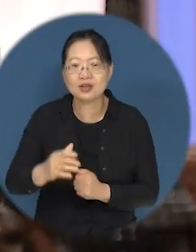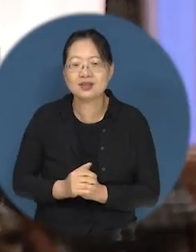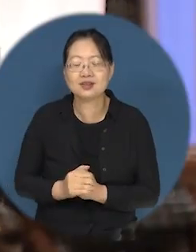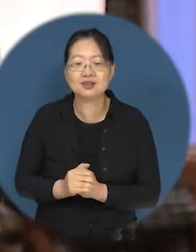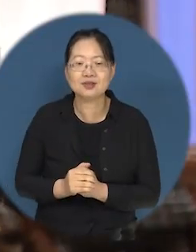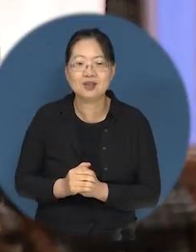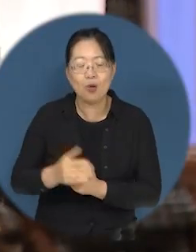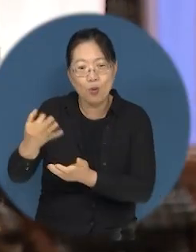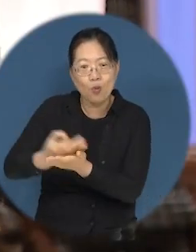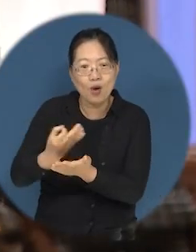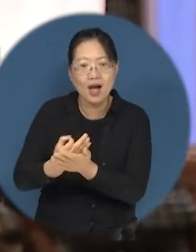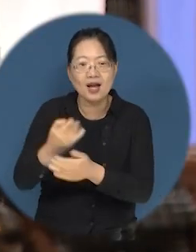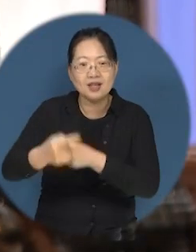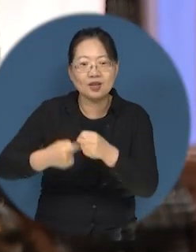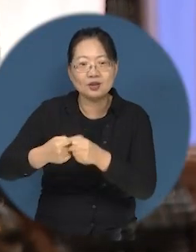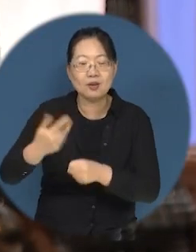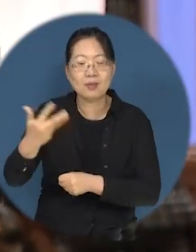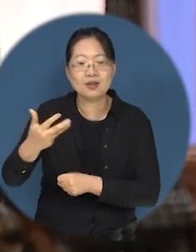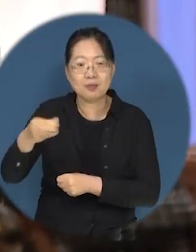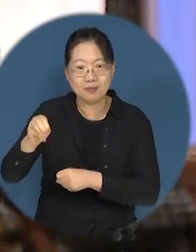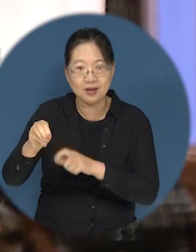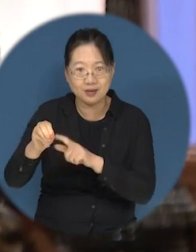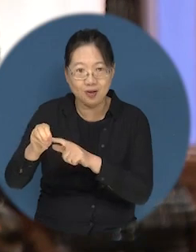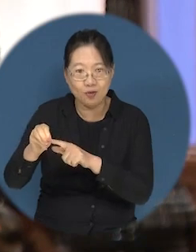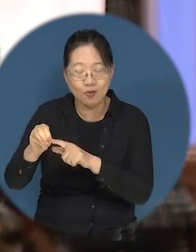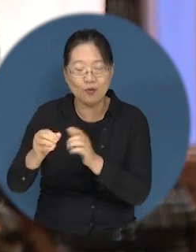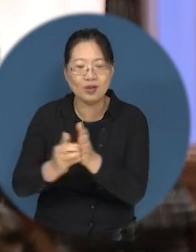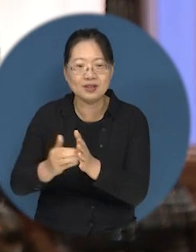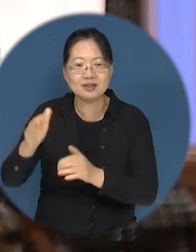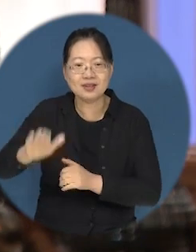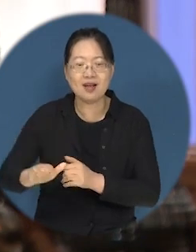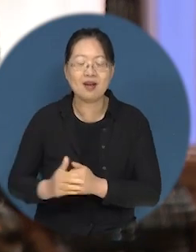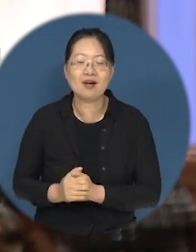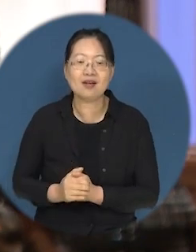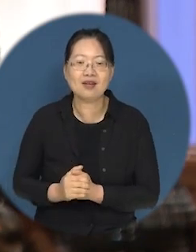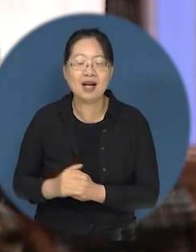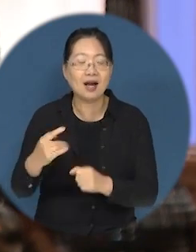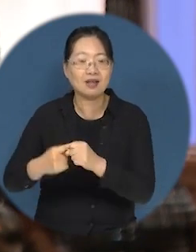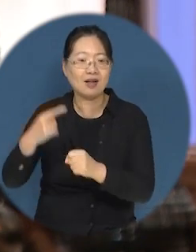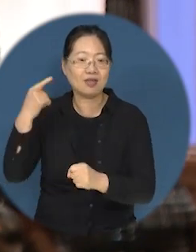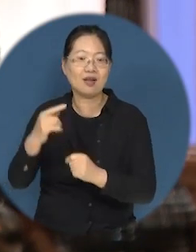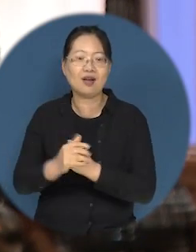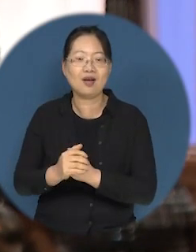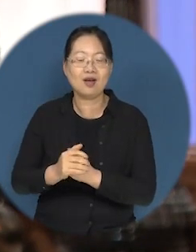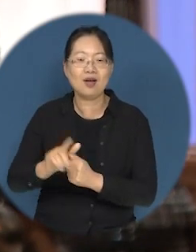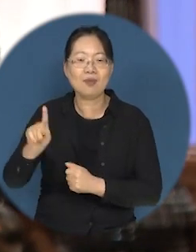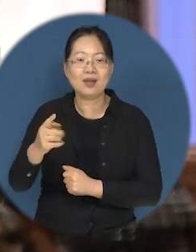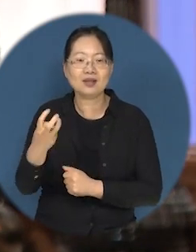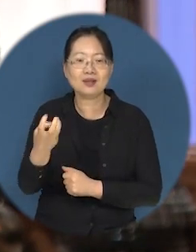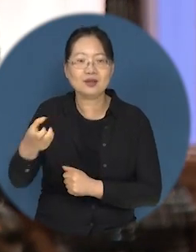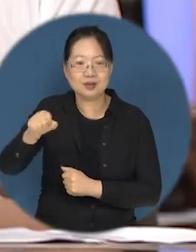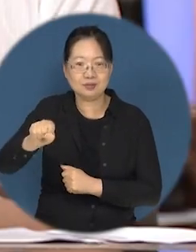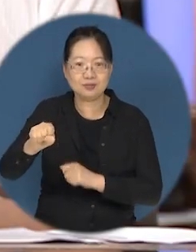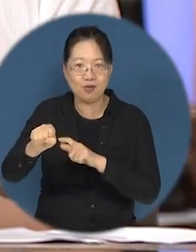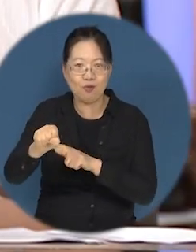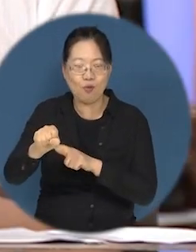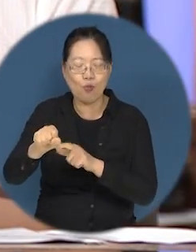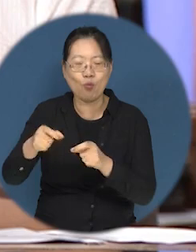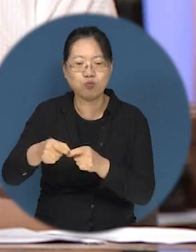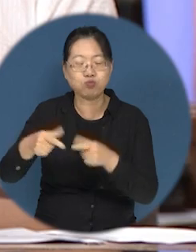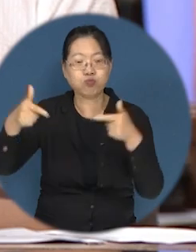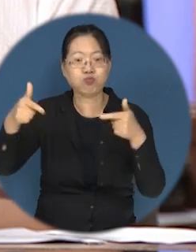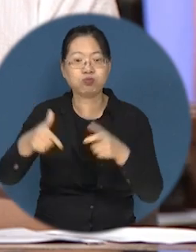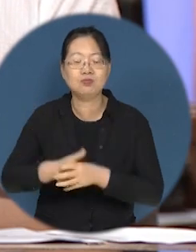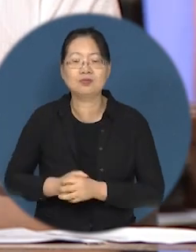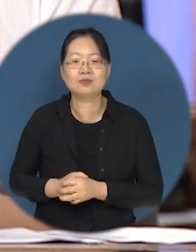첫 해에는 매출이 1년에 8천만 원 정도였는데요. 예. 작년에는 130억 원까지